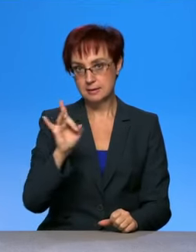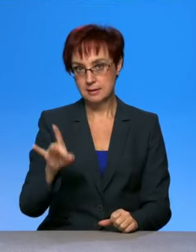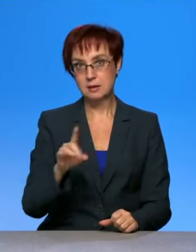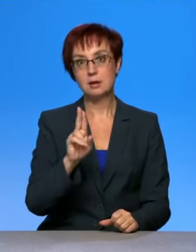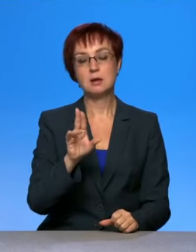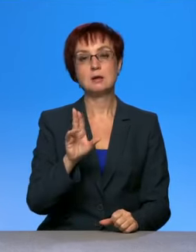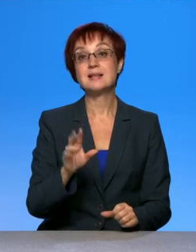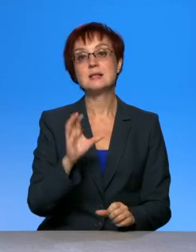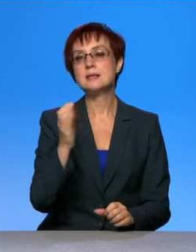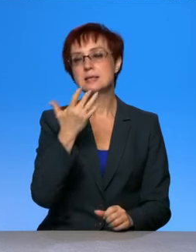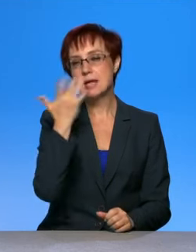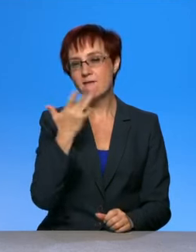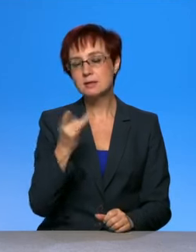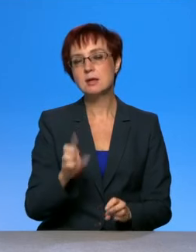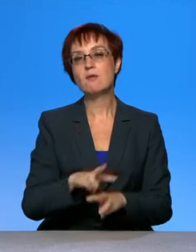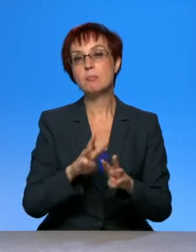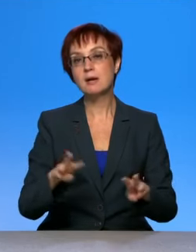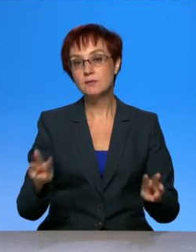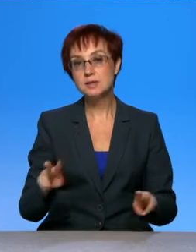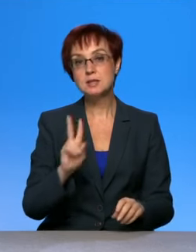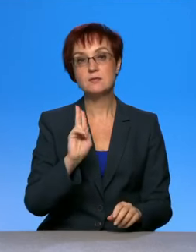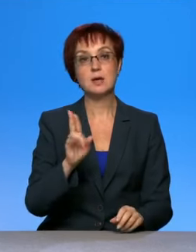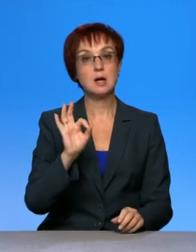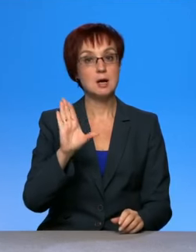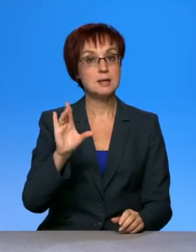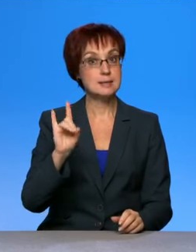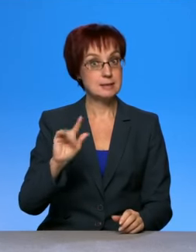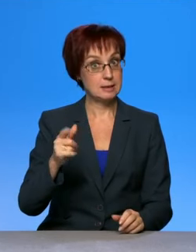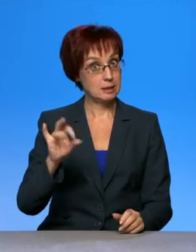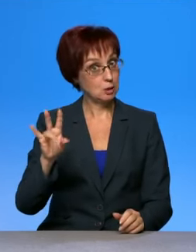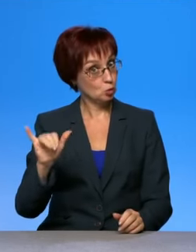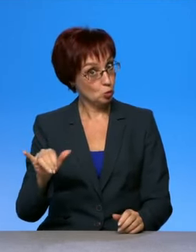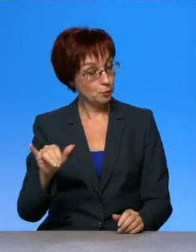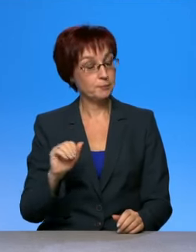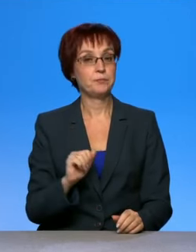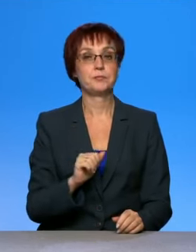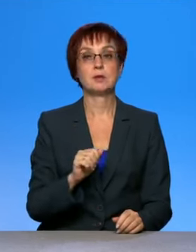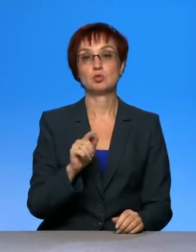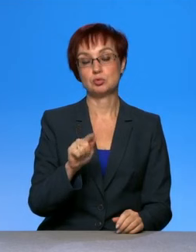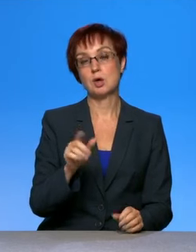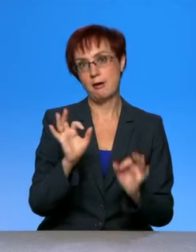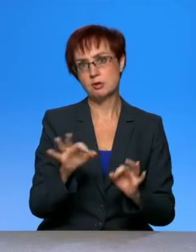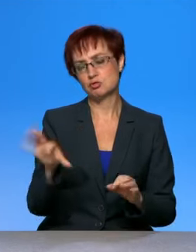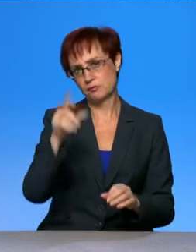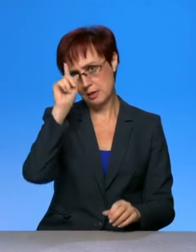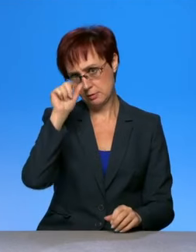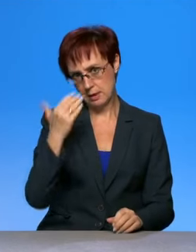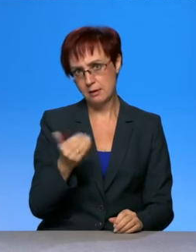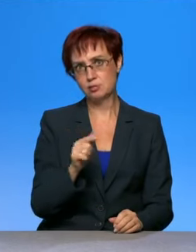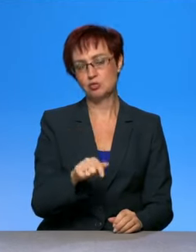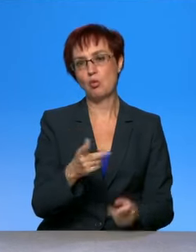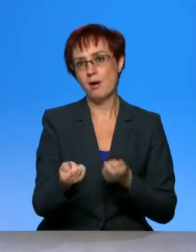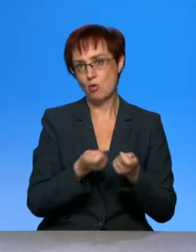общем все знали что руководил страной леони ильч брене он занимал партийную должность этот глава правительства он формально обращается к главе